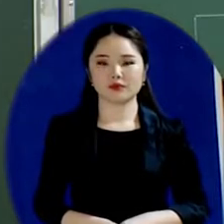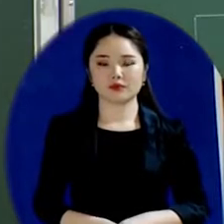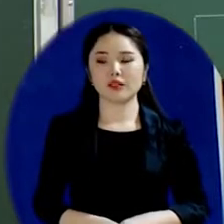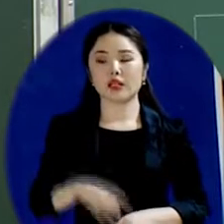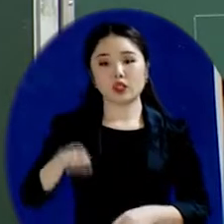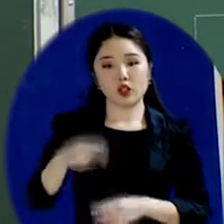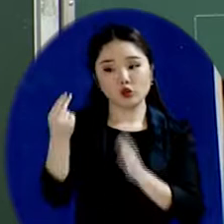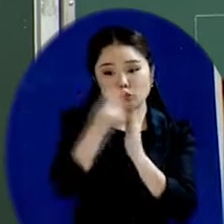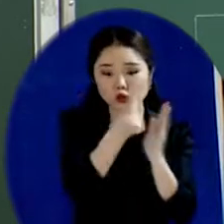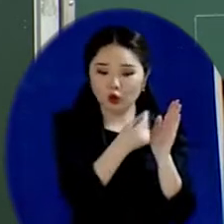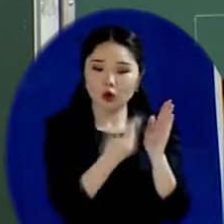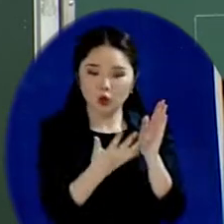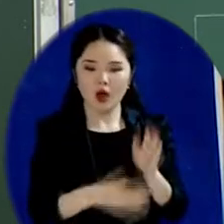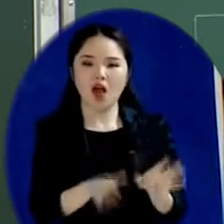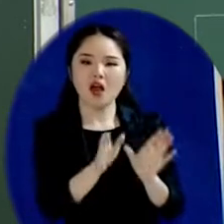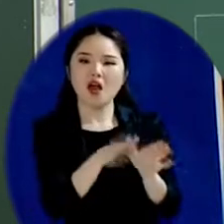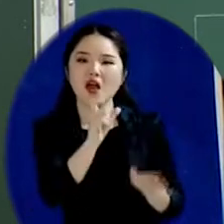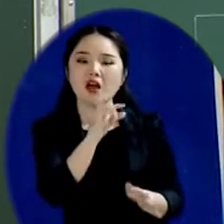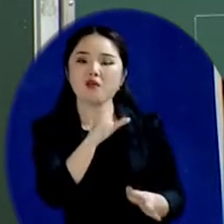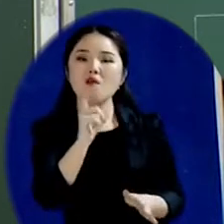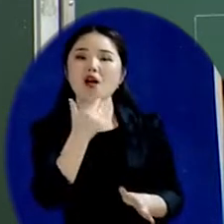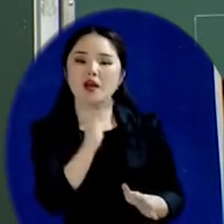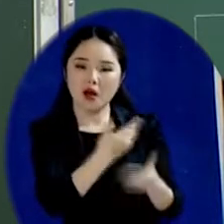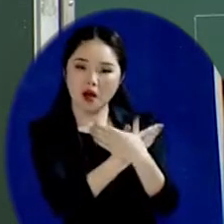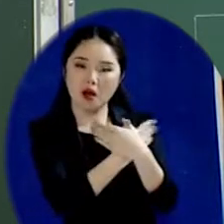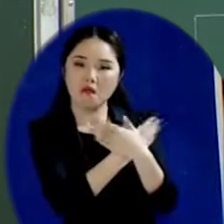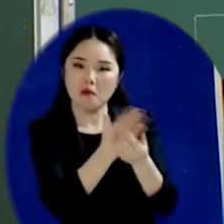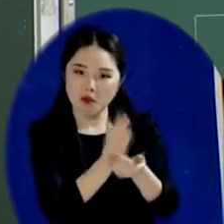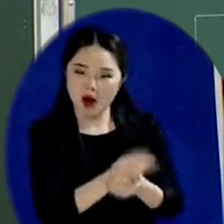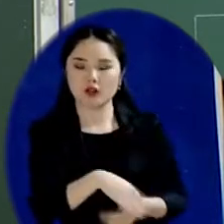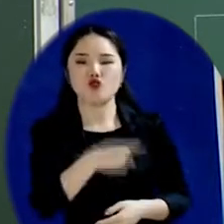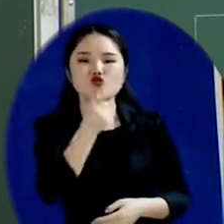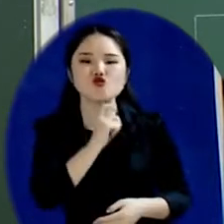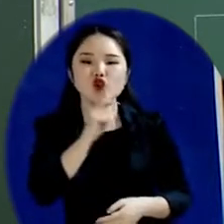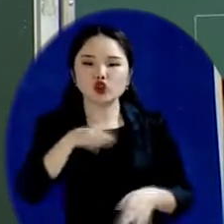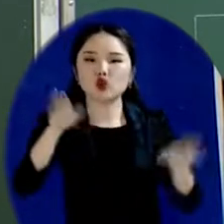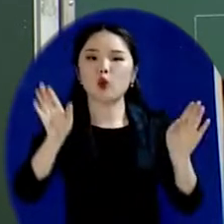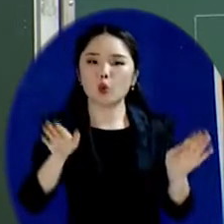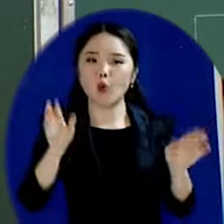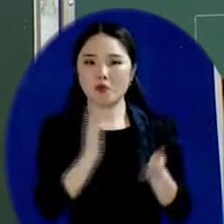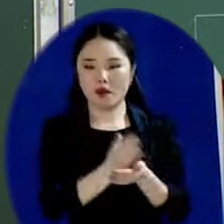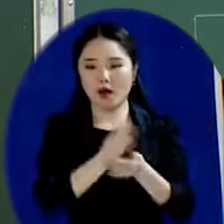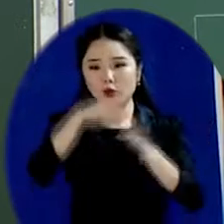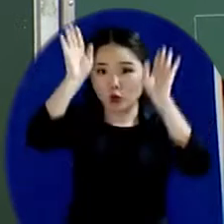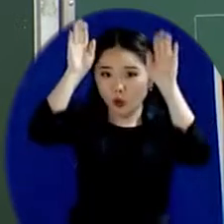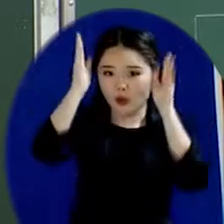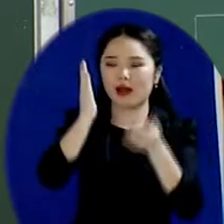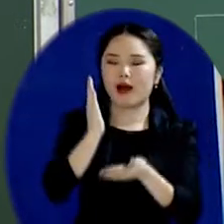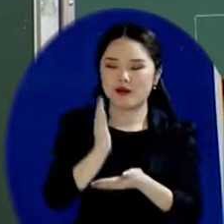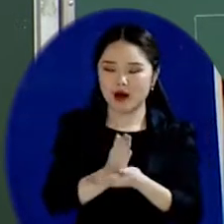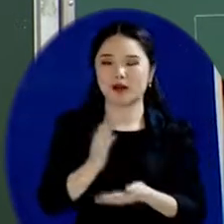Зурагт эрвээхэй байсан байна, хөхөнгөтэй шувуу байсан байна, туулай байсан